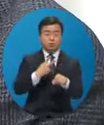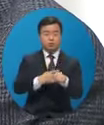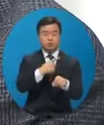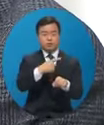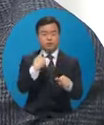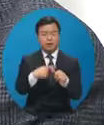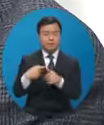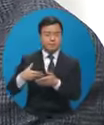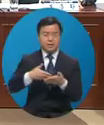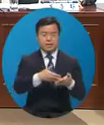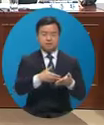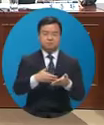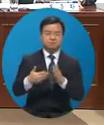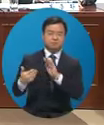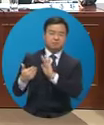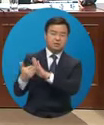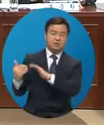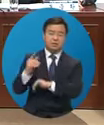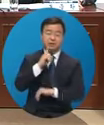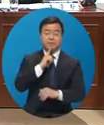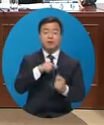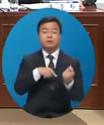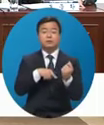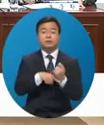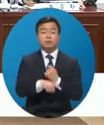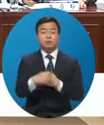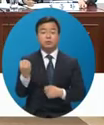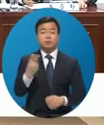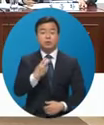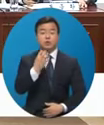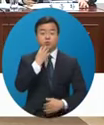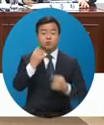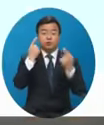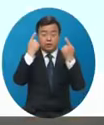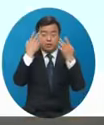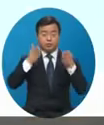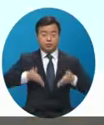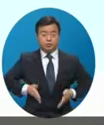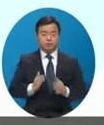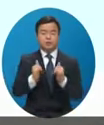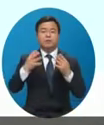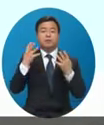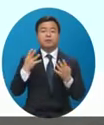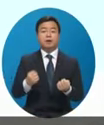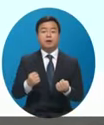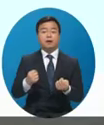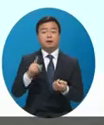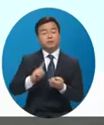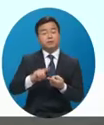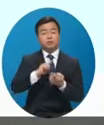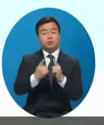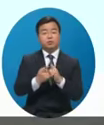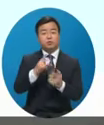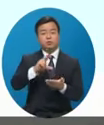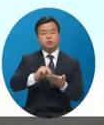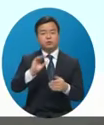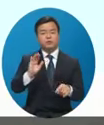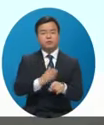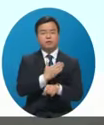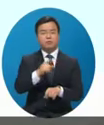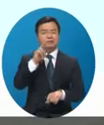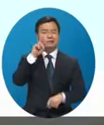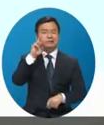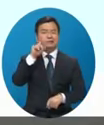비판했습니다. 게다가 서울대 등 특정 대학 출신이 주축이어서 선후배 간 문제 오류 지적이 어렵다는 주장도